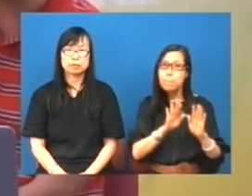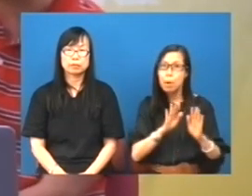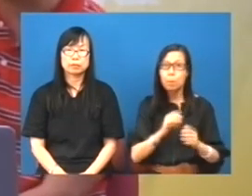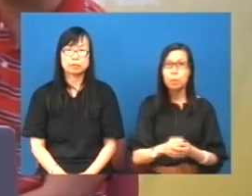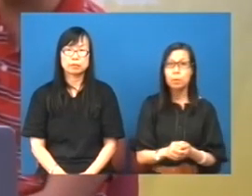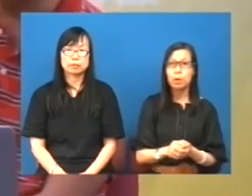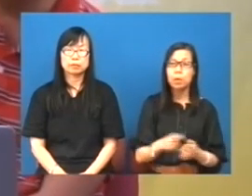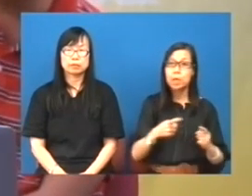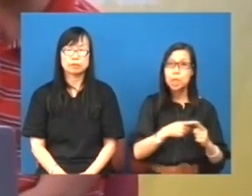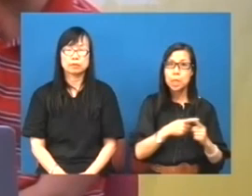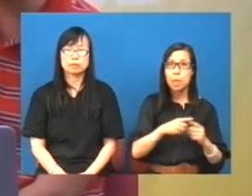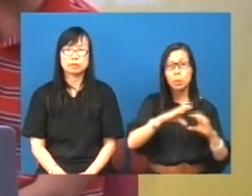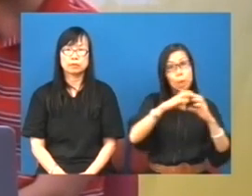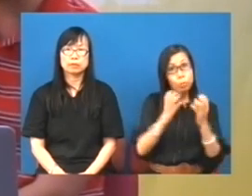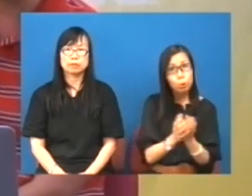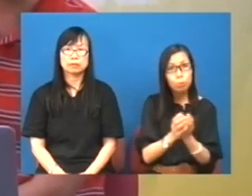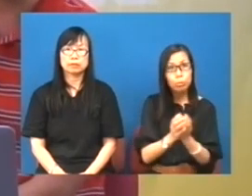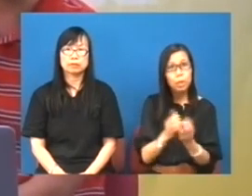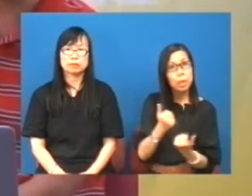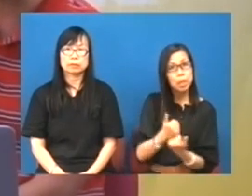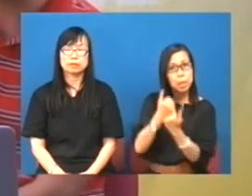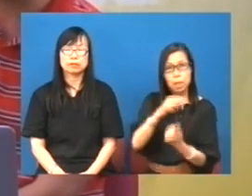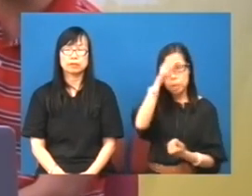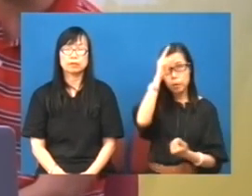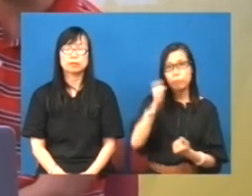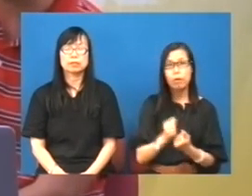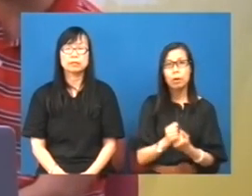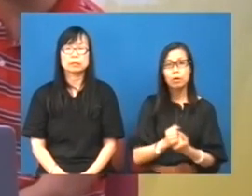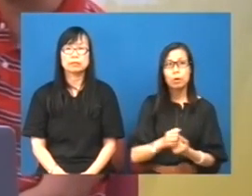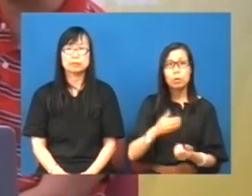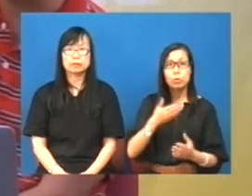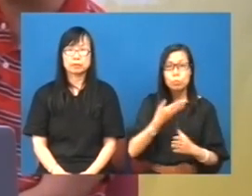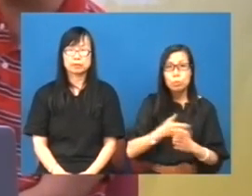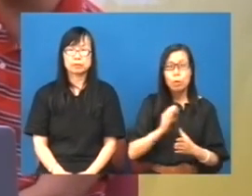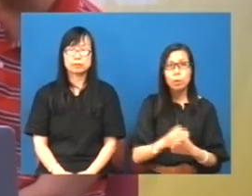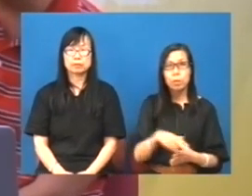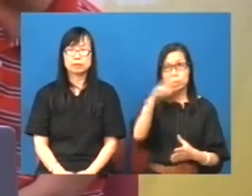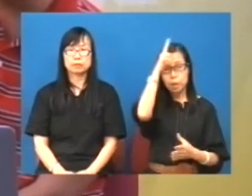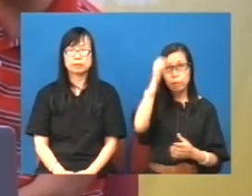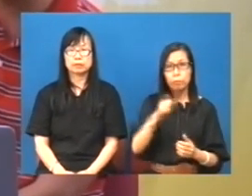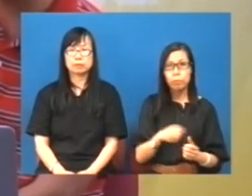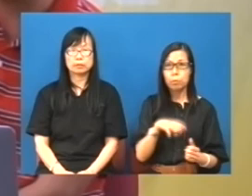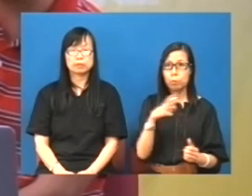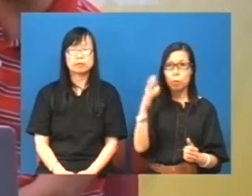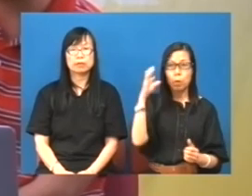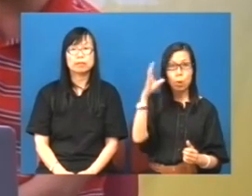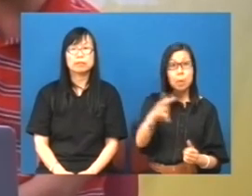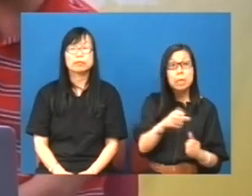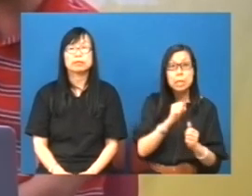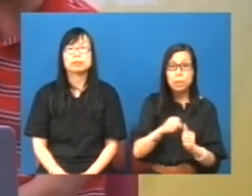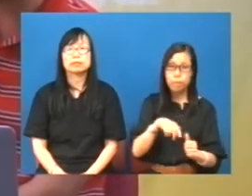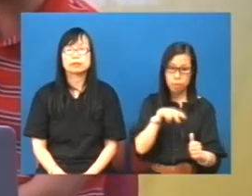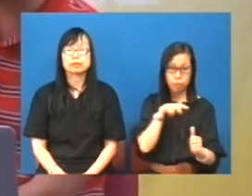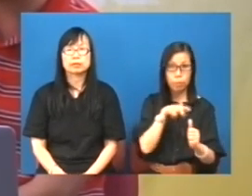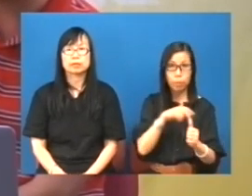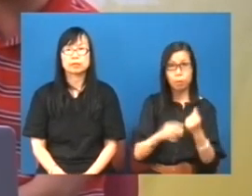政府的組織而導致警方都不能夠根據這個法律去執法的話作為一個人挺身